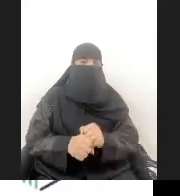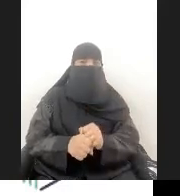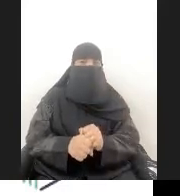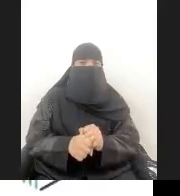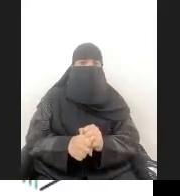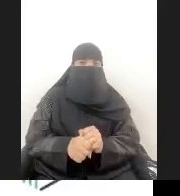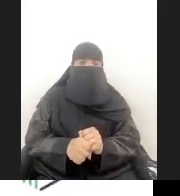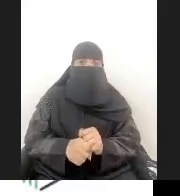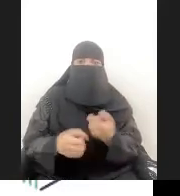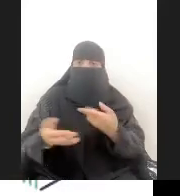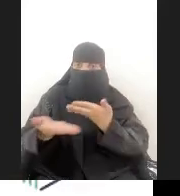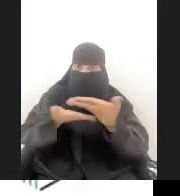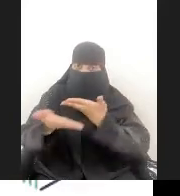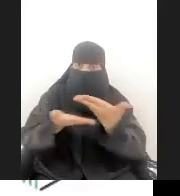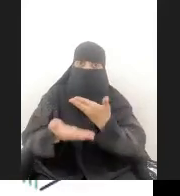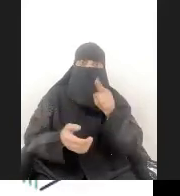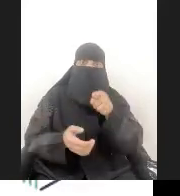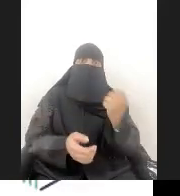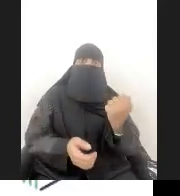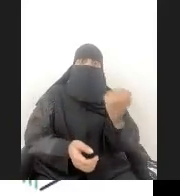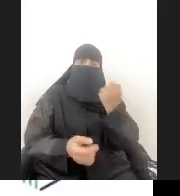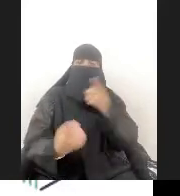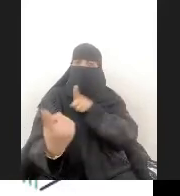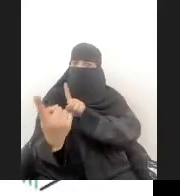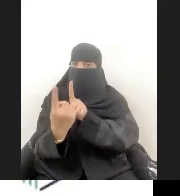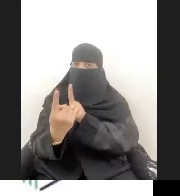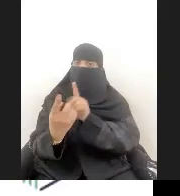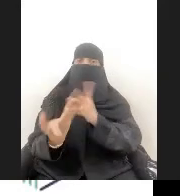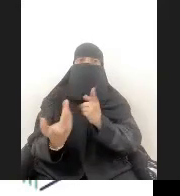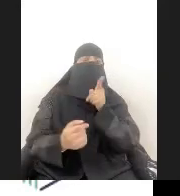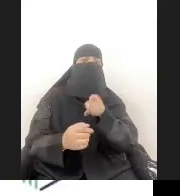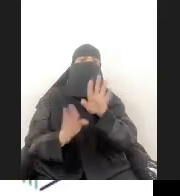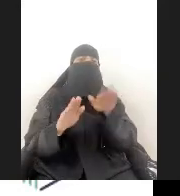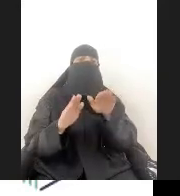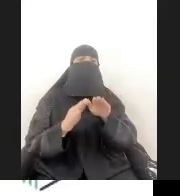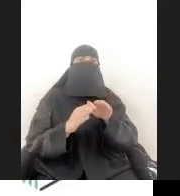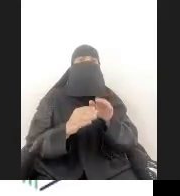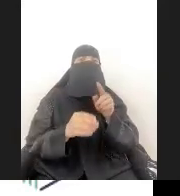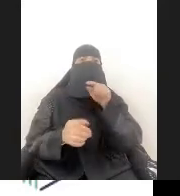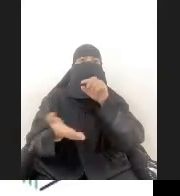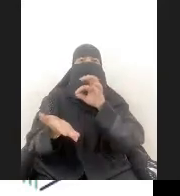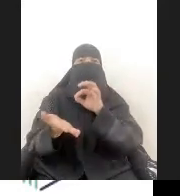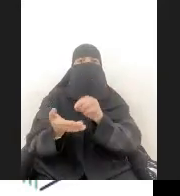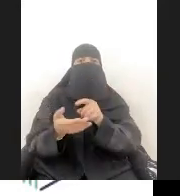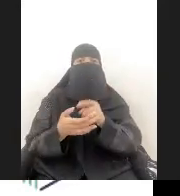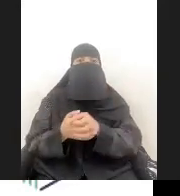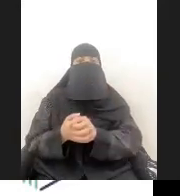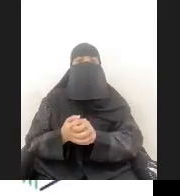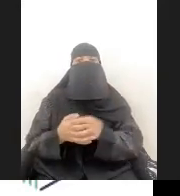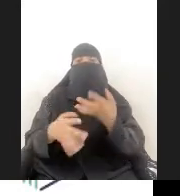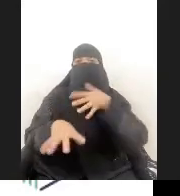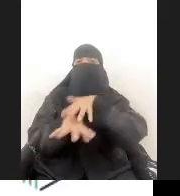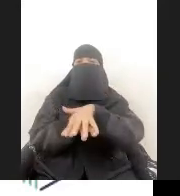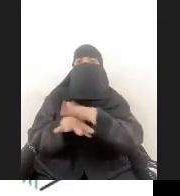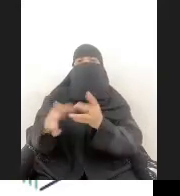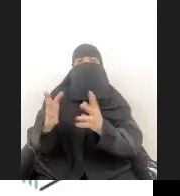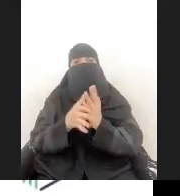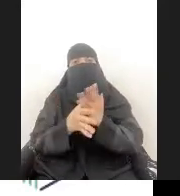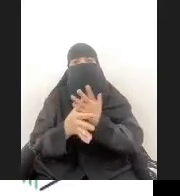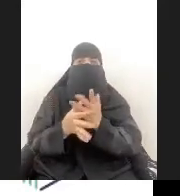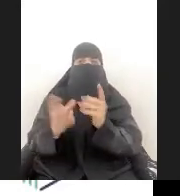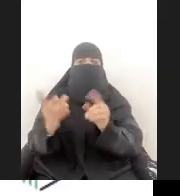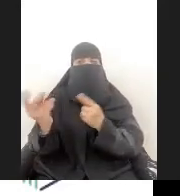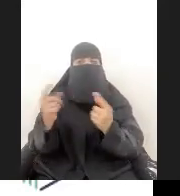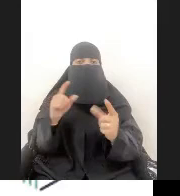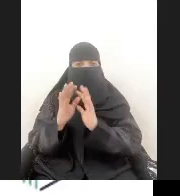لوجه، وكيف نجعلها نقطة قوة كذلك في التزامني أو غير التزامني، مستوى الدمج بين البيئتين والأنشطة